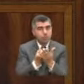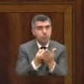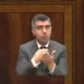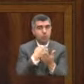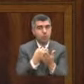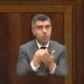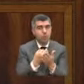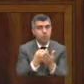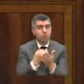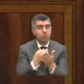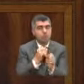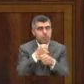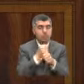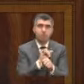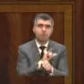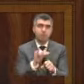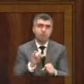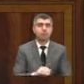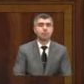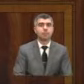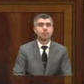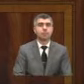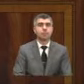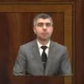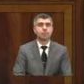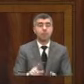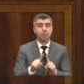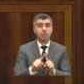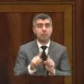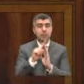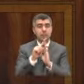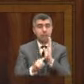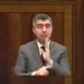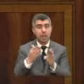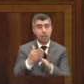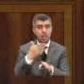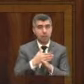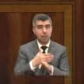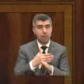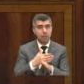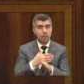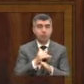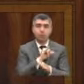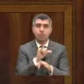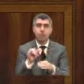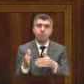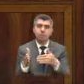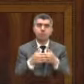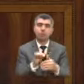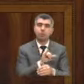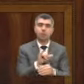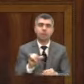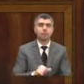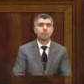نخبيو عليكم والو. القرار اللي اتخاذ اسبوع قبل انه حتى حاجه ما تشد.